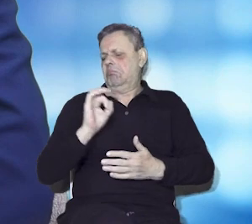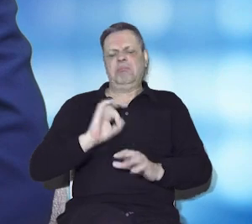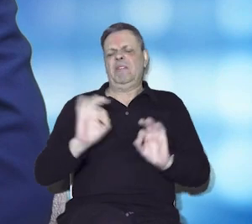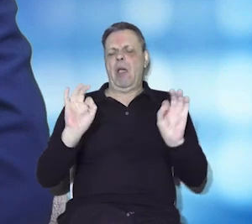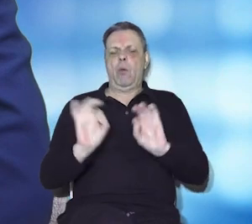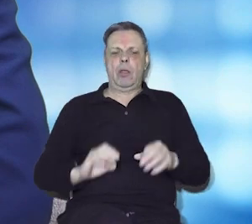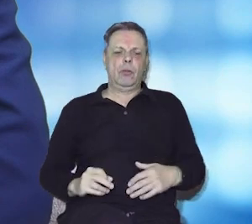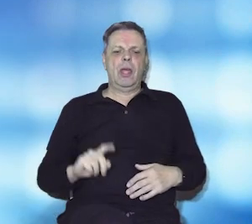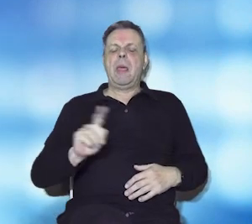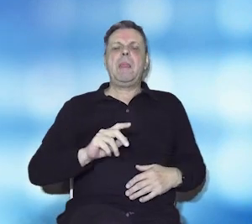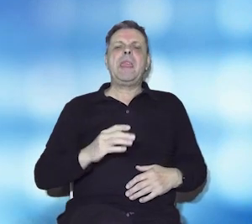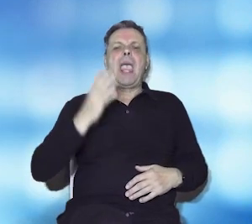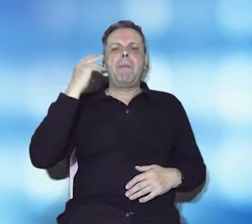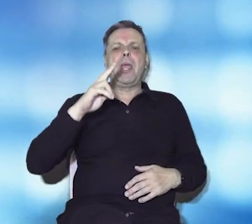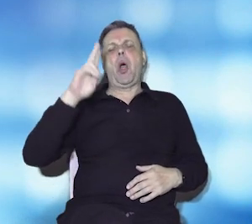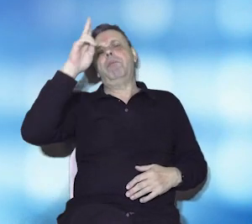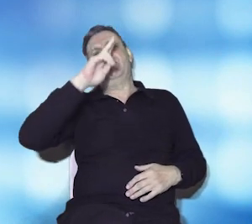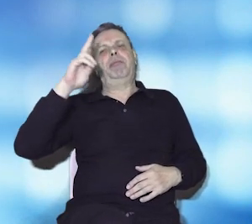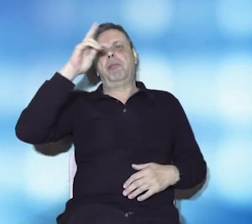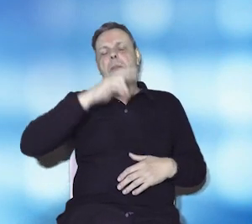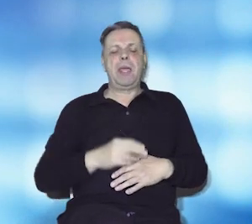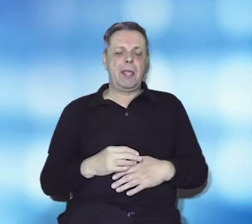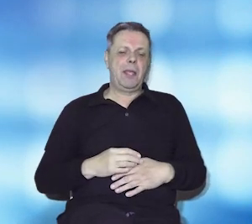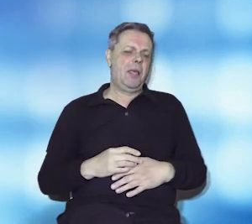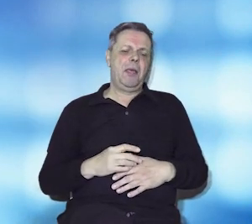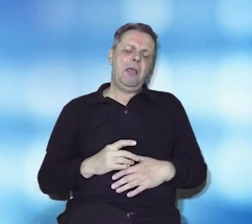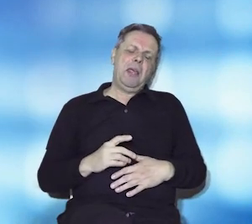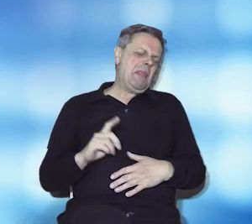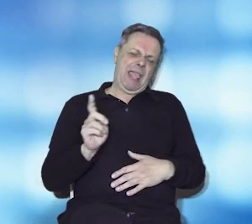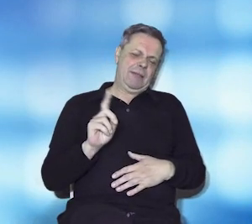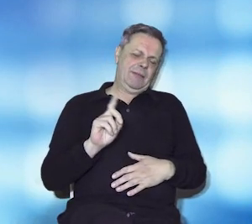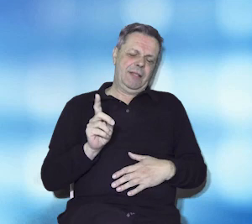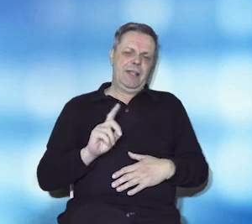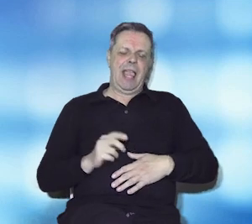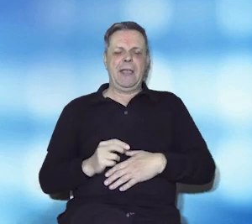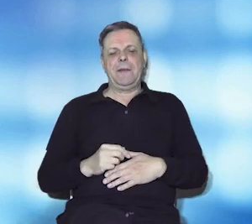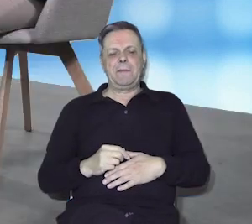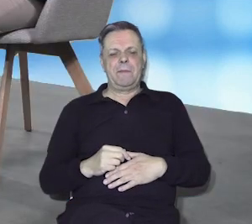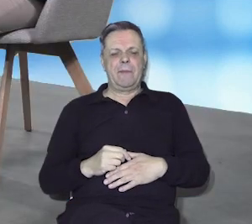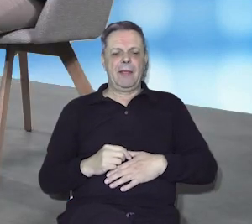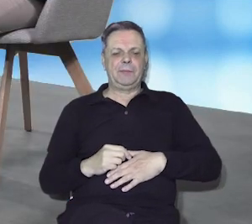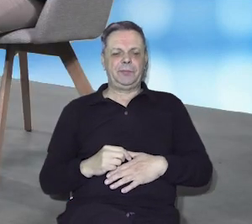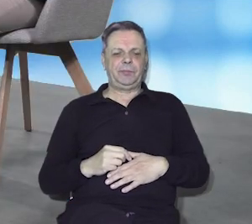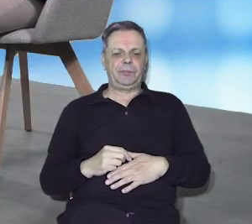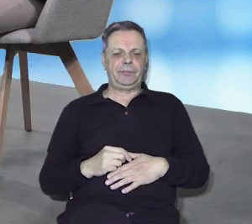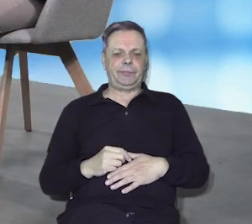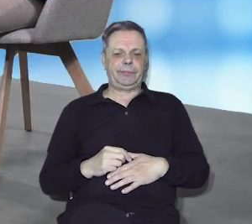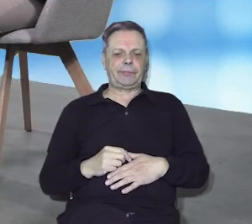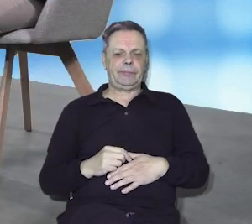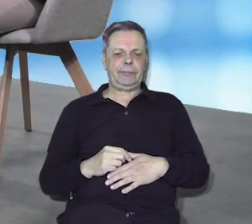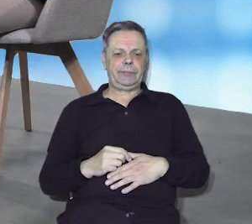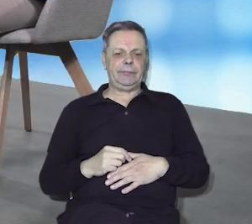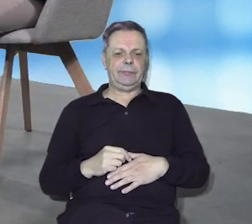opijanje? A gledajte, čak i nije. Čak i nije. Čak i nije. Da,